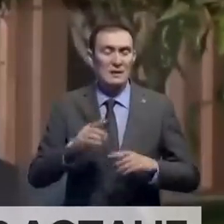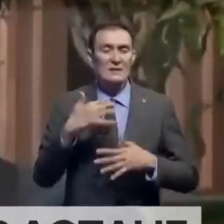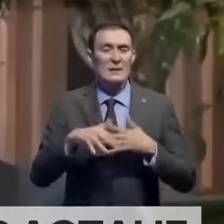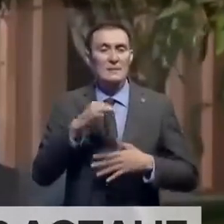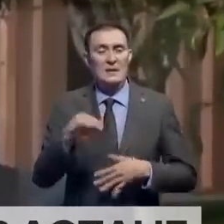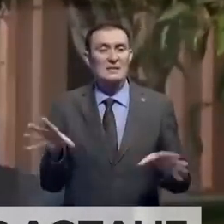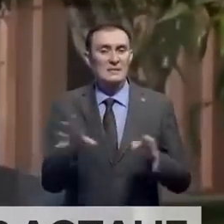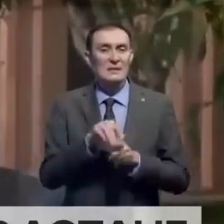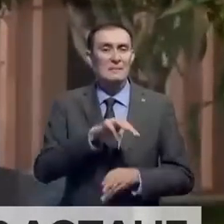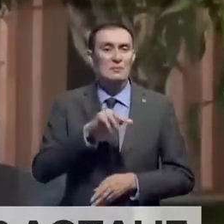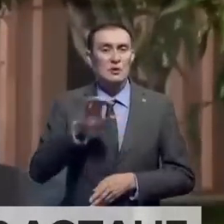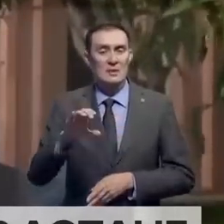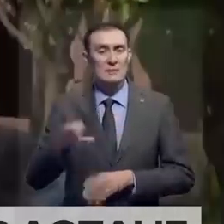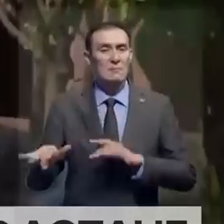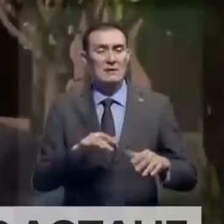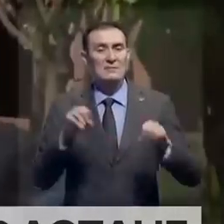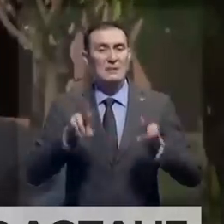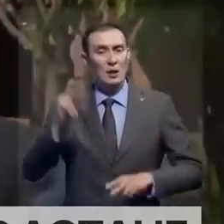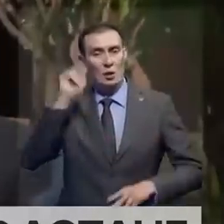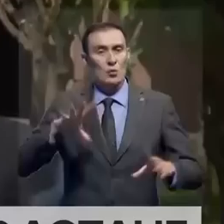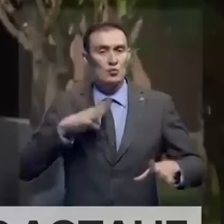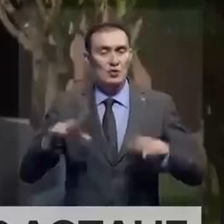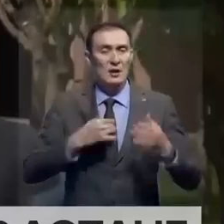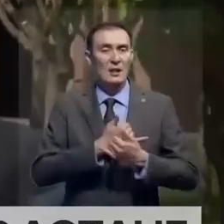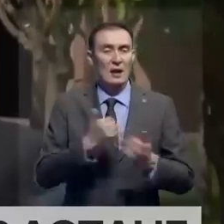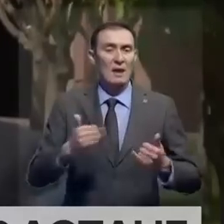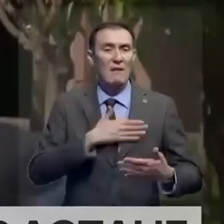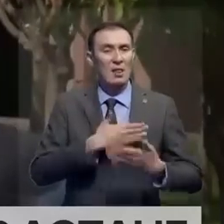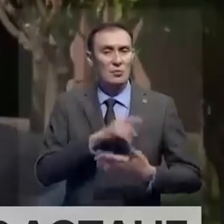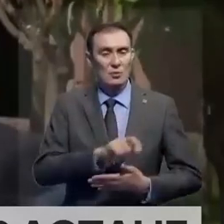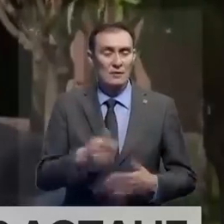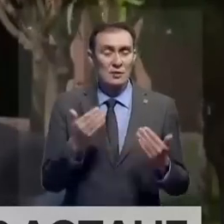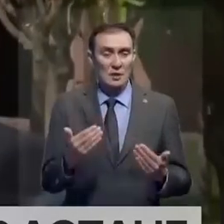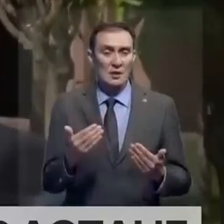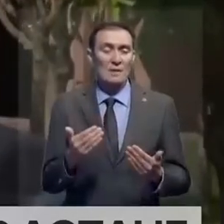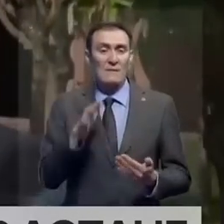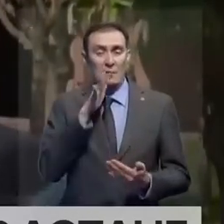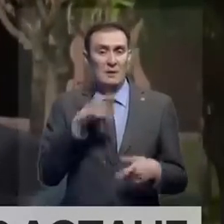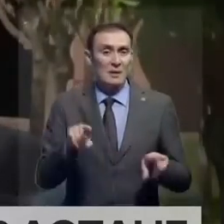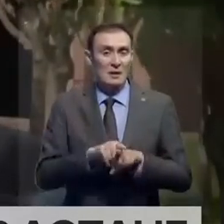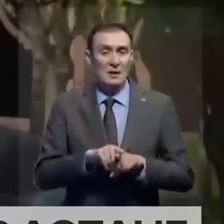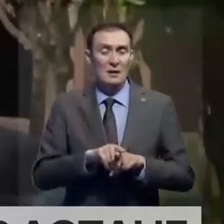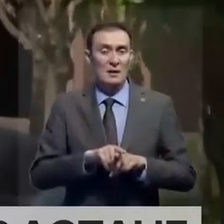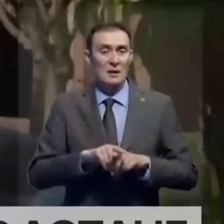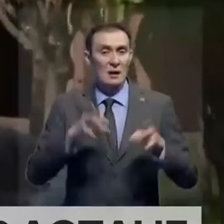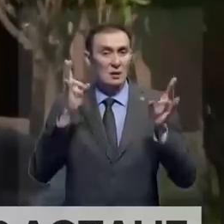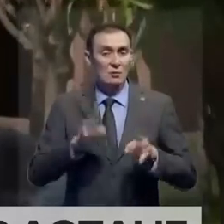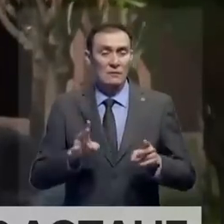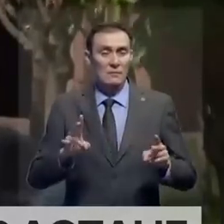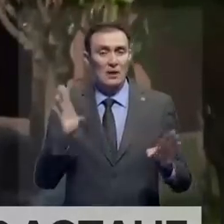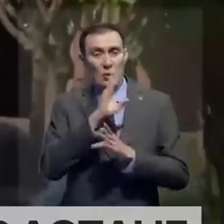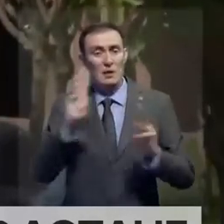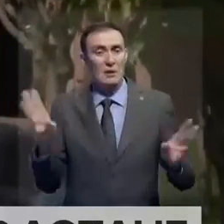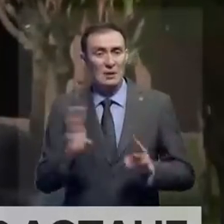мая совместно с МЧС Мы провели специальные учения для волонтёров Потому что сейчас для во время таких техногенных катастроф или вообще